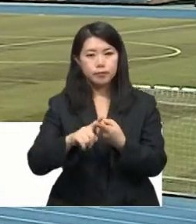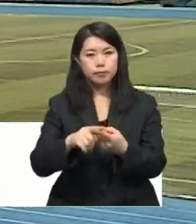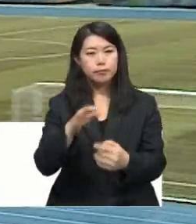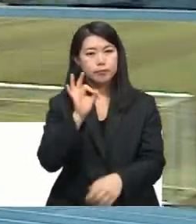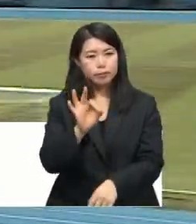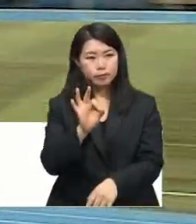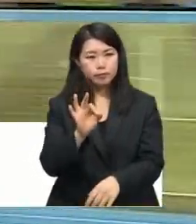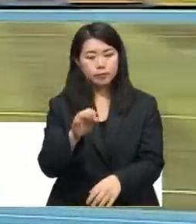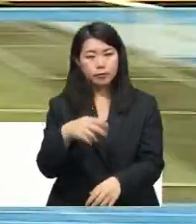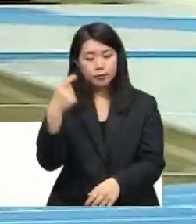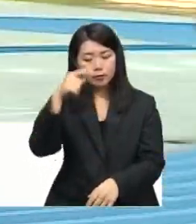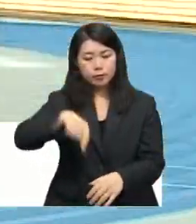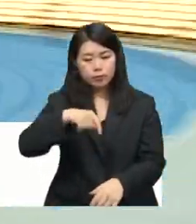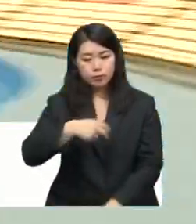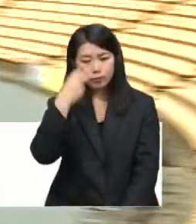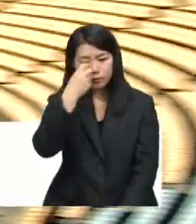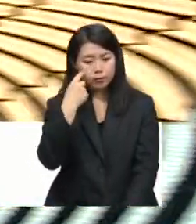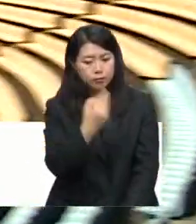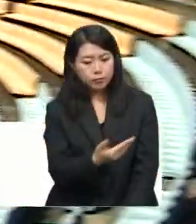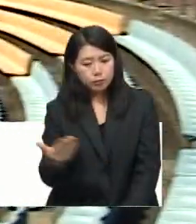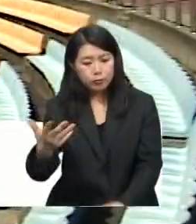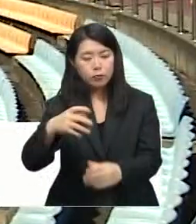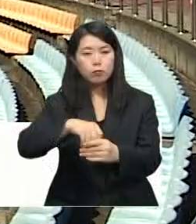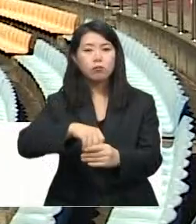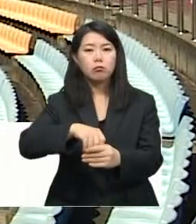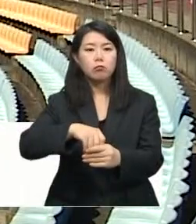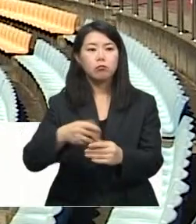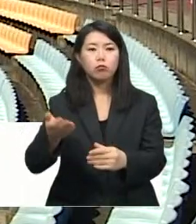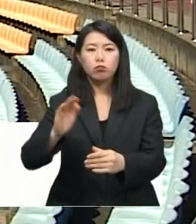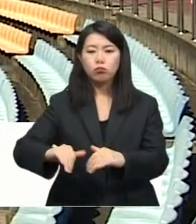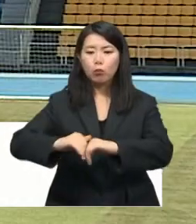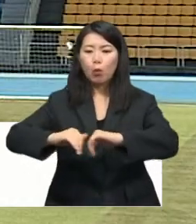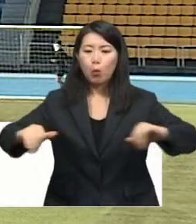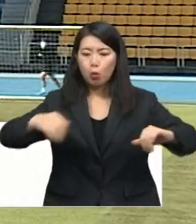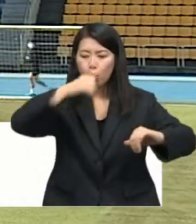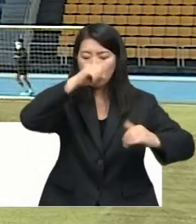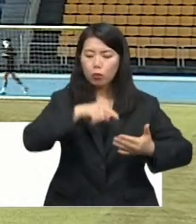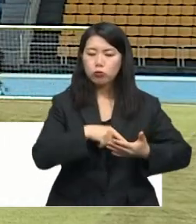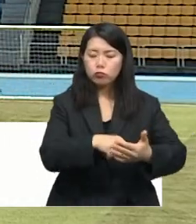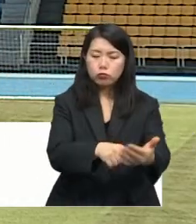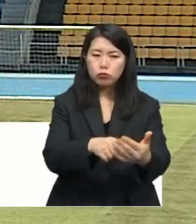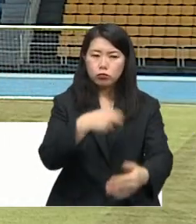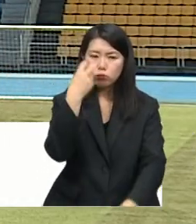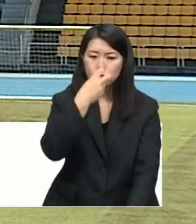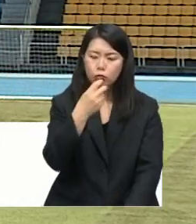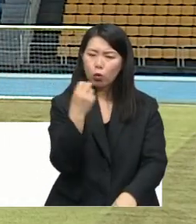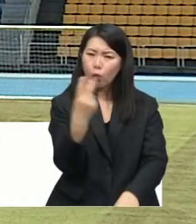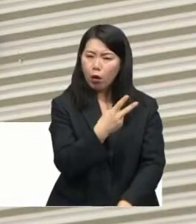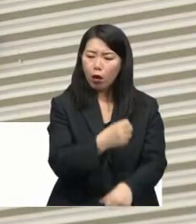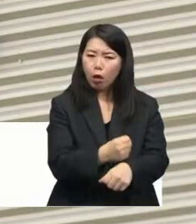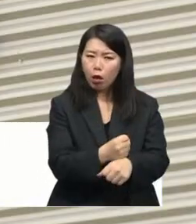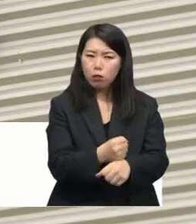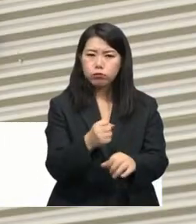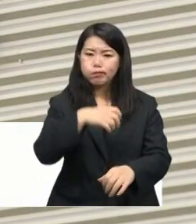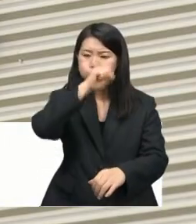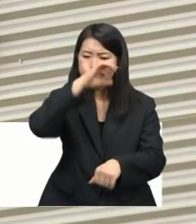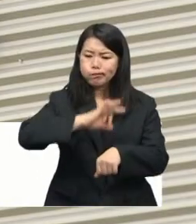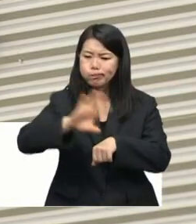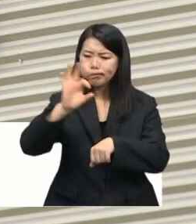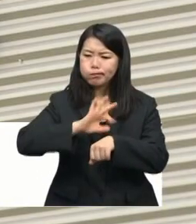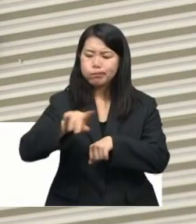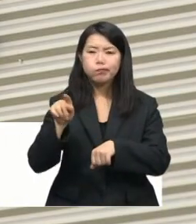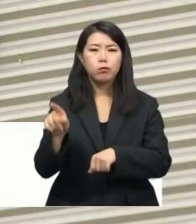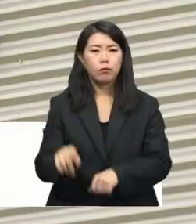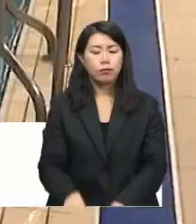비용에 설문 조사 비용이 포함됐음에도 별도 예산을 추가 투입해 설문 조사를 진행한 것은 예산 낭비에